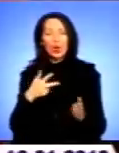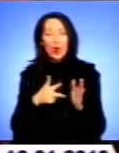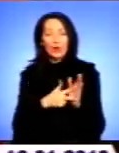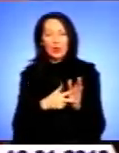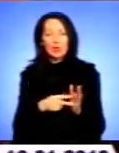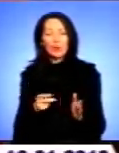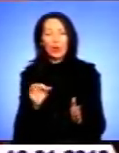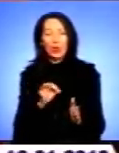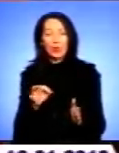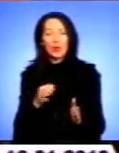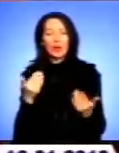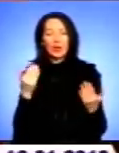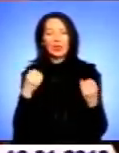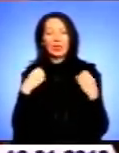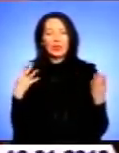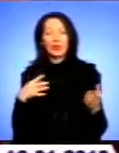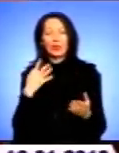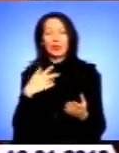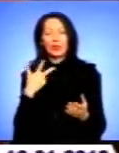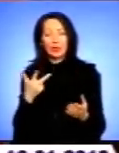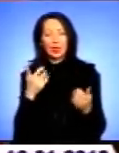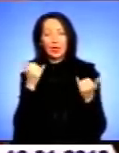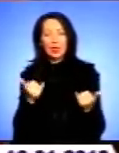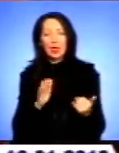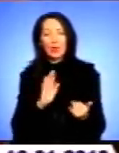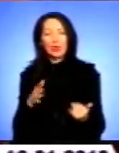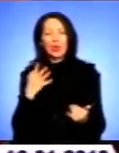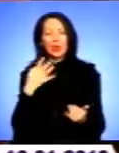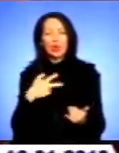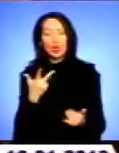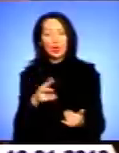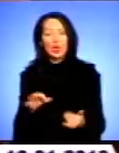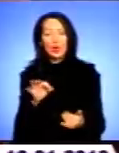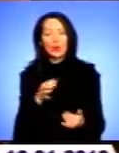святкові 43 копійки. Зараз, 21 січня, буде 43